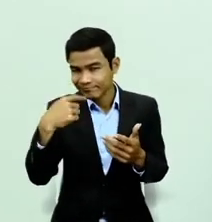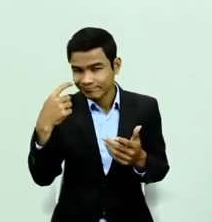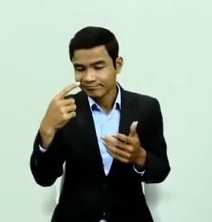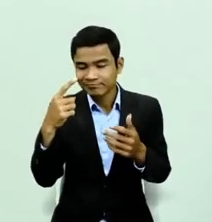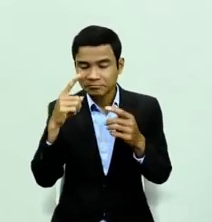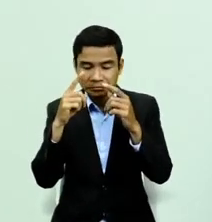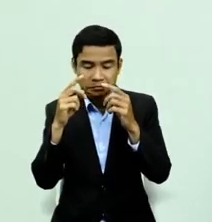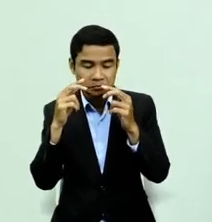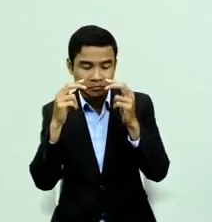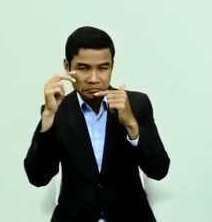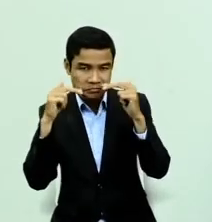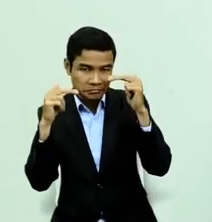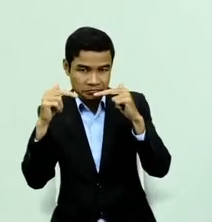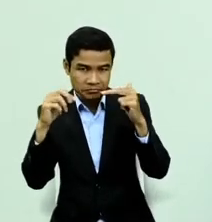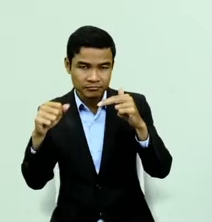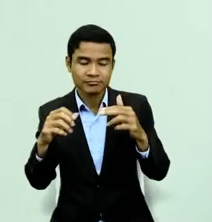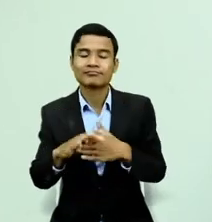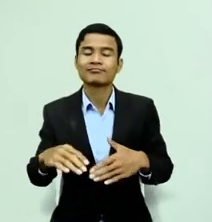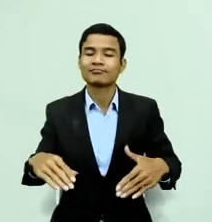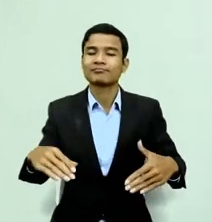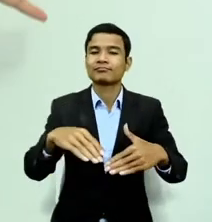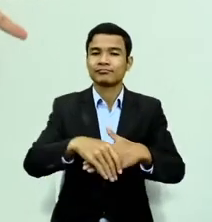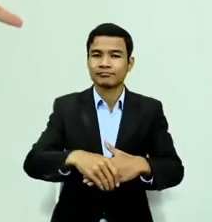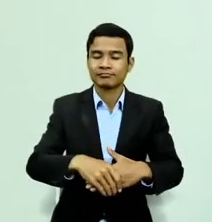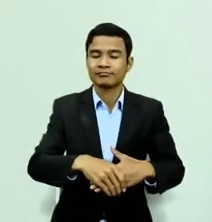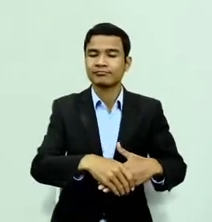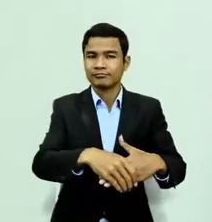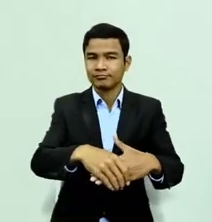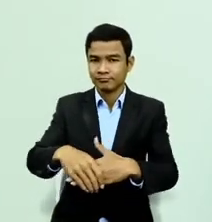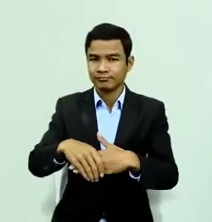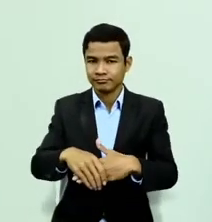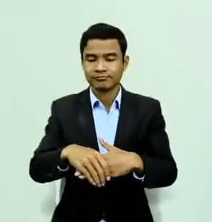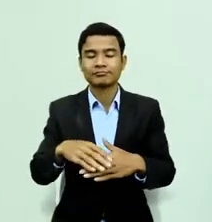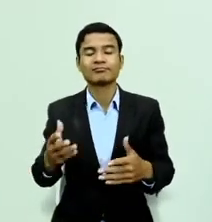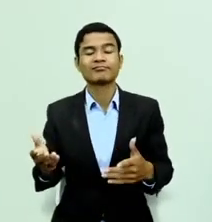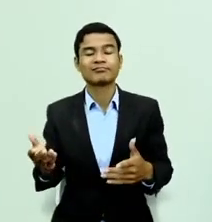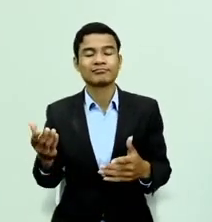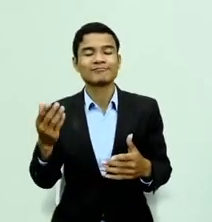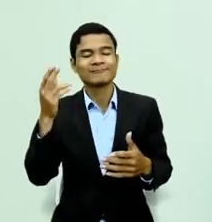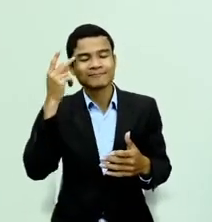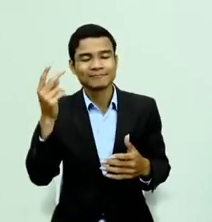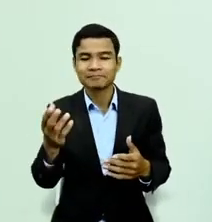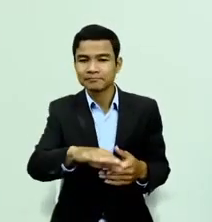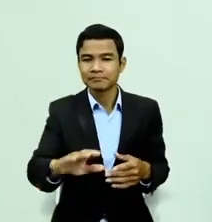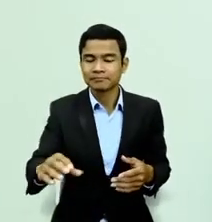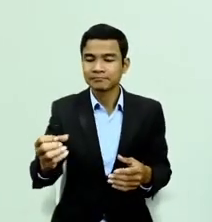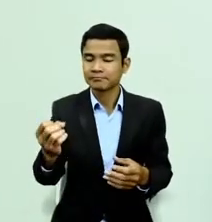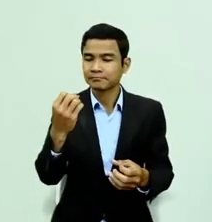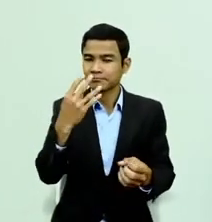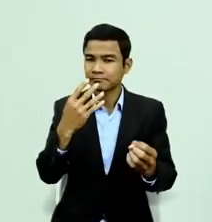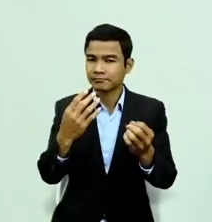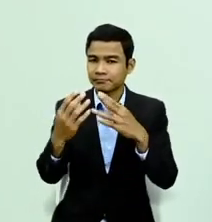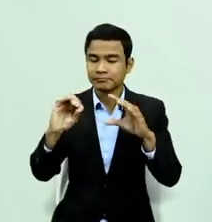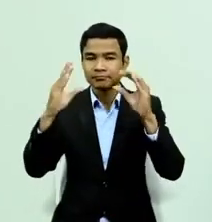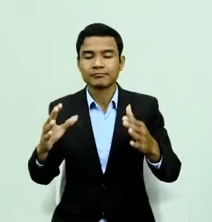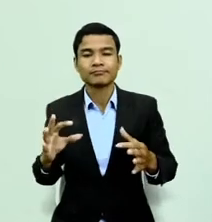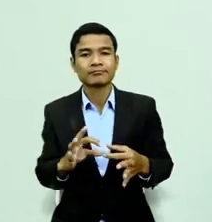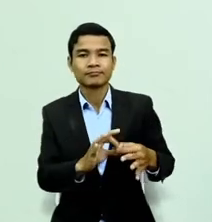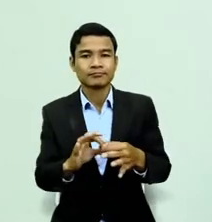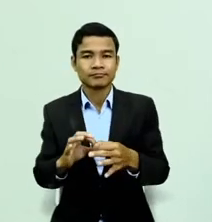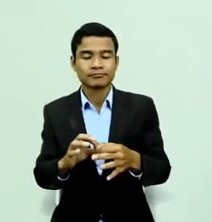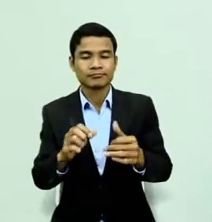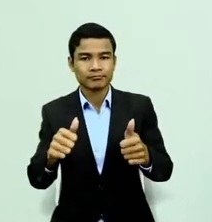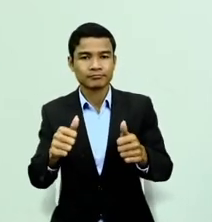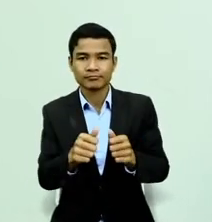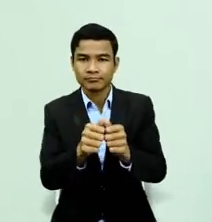sẽ lánh khá nế á. Chà, quạt sẽ lánh rộp án khá nế. Hay, con ách tâm nẹ cổ bàn hay thạp bộ quạt nâng. Mình tầm nẹ tầm nông lo cho mối